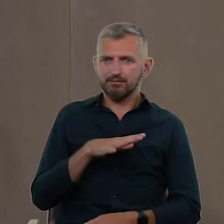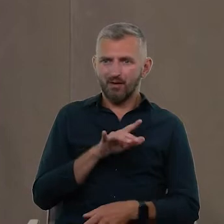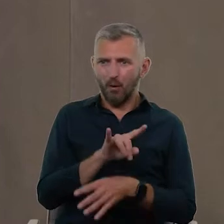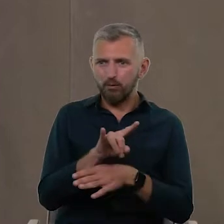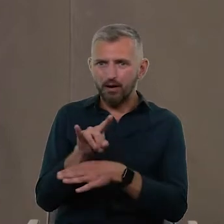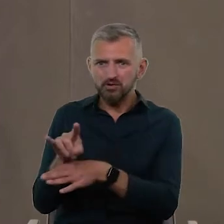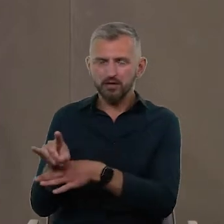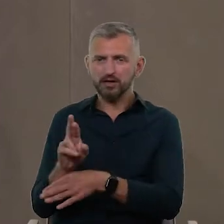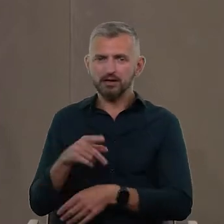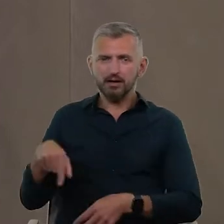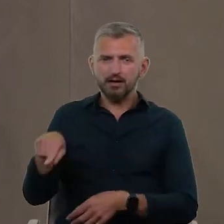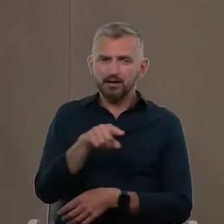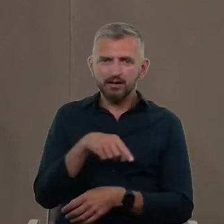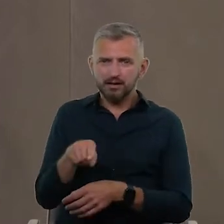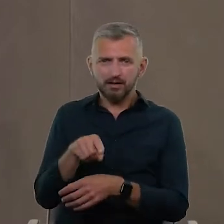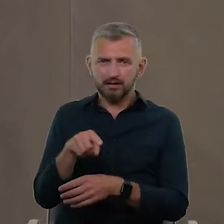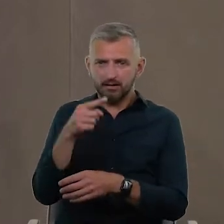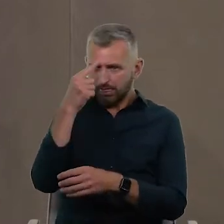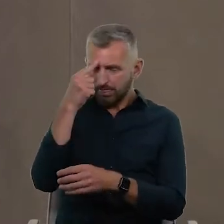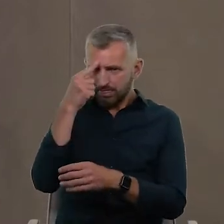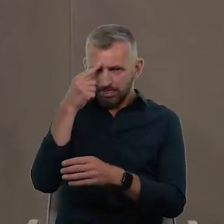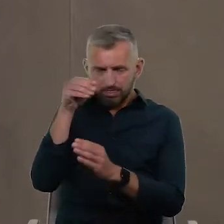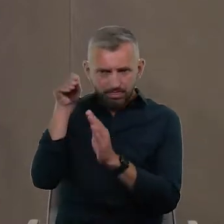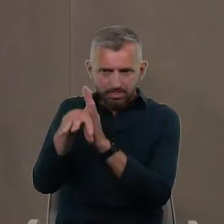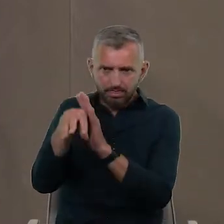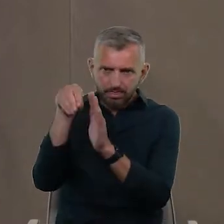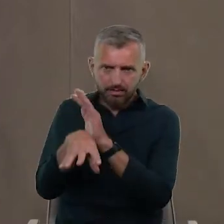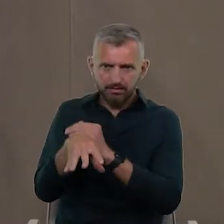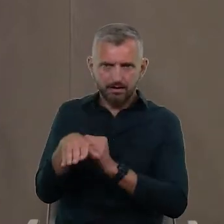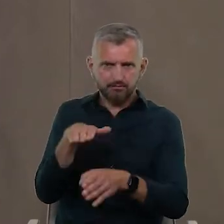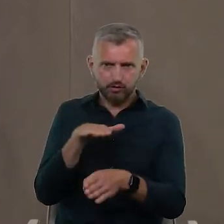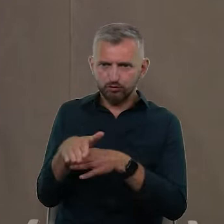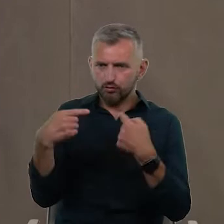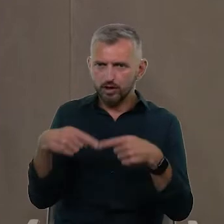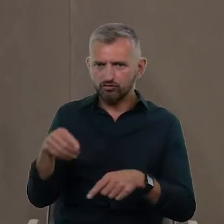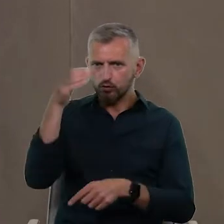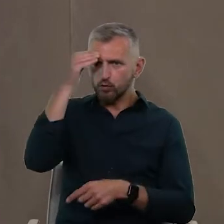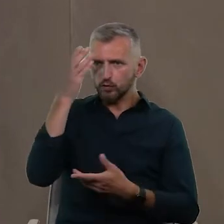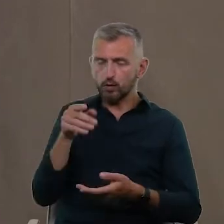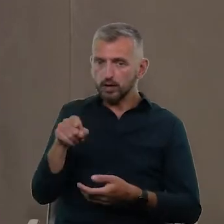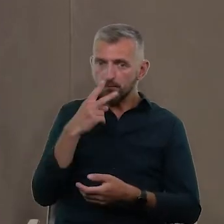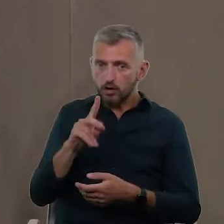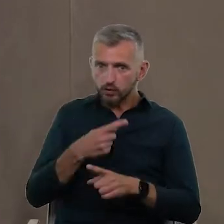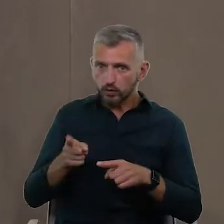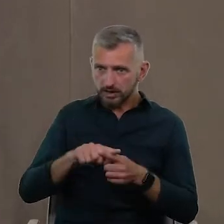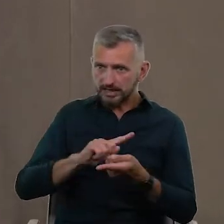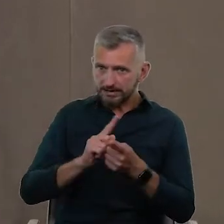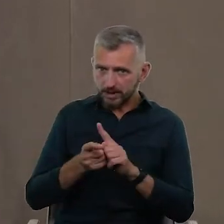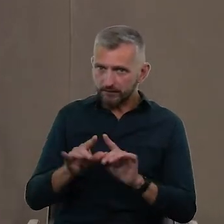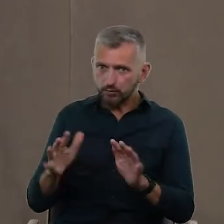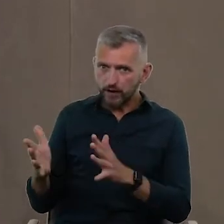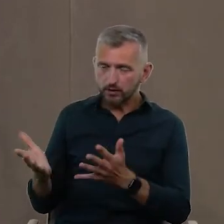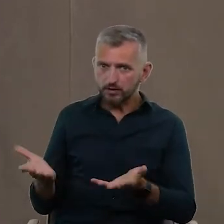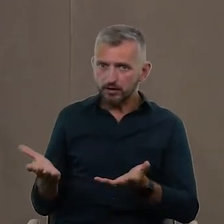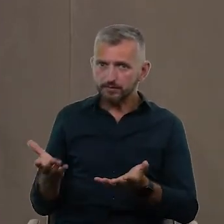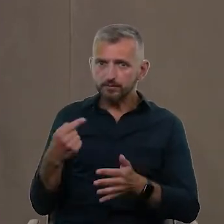їх, та, як їх насаджували абсолютно іншу точку зору. І ти бачиш, що ці зміни відбуваються. Тому